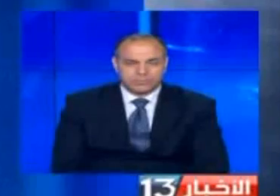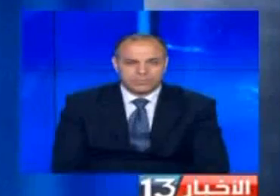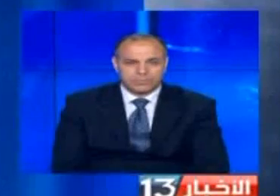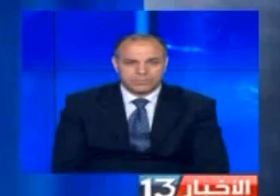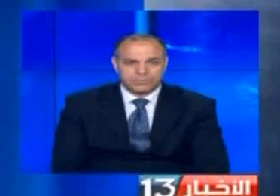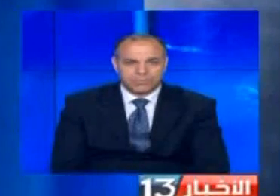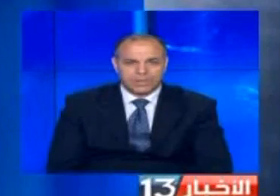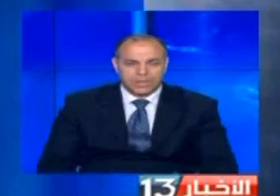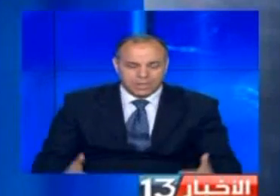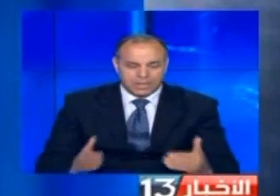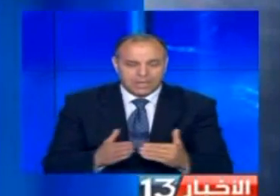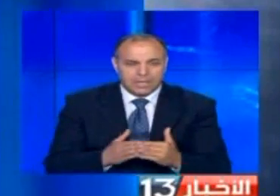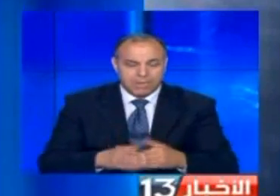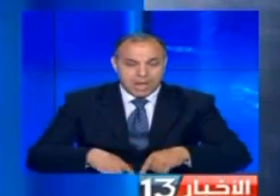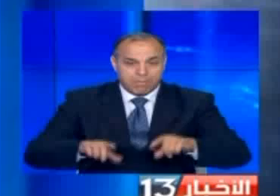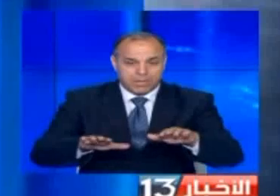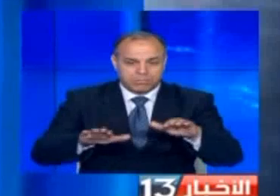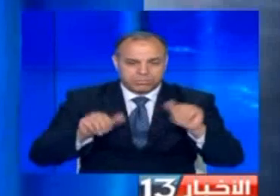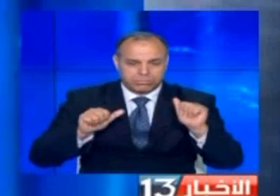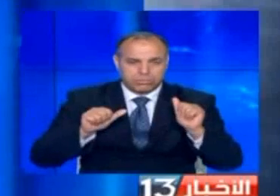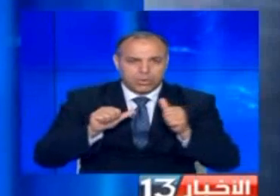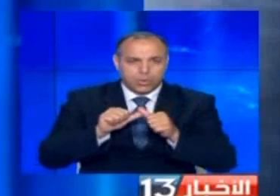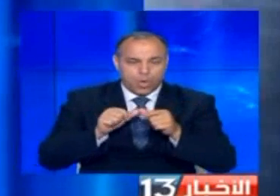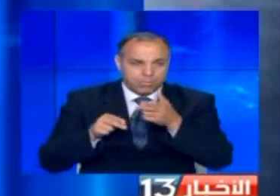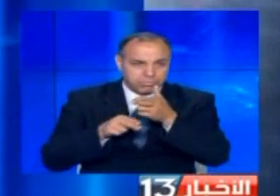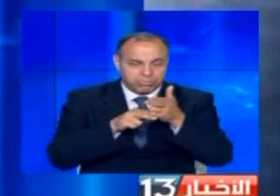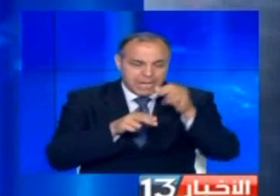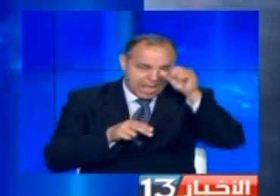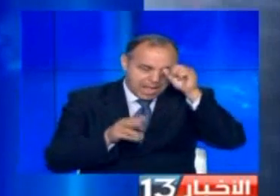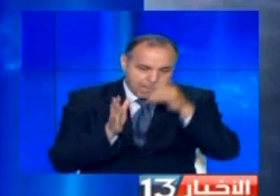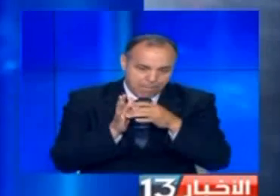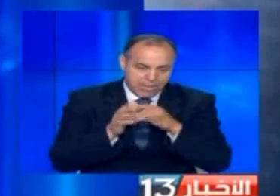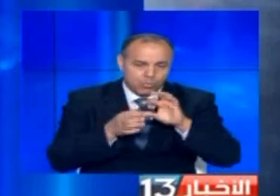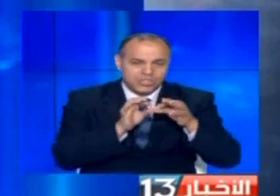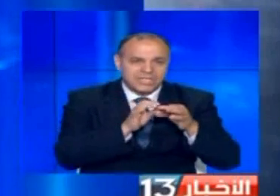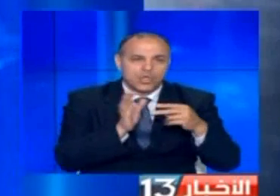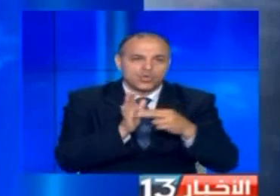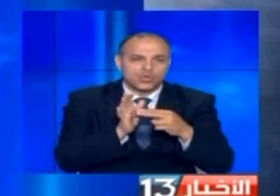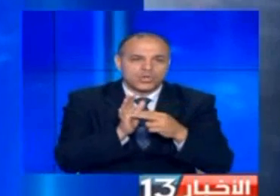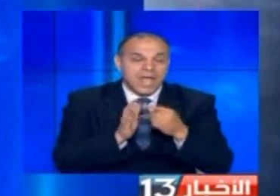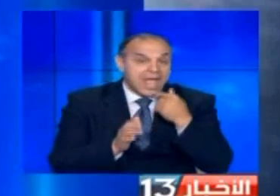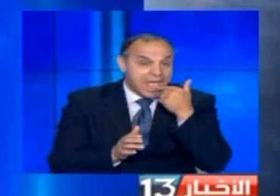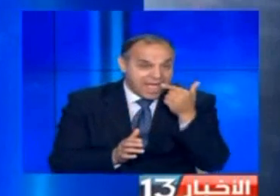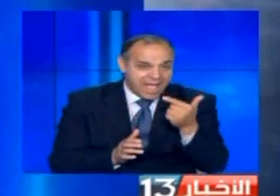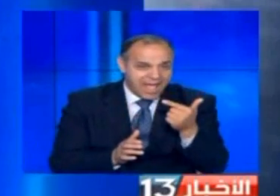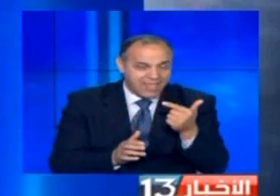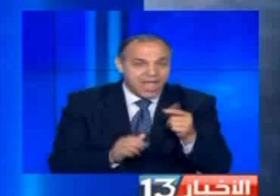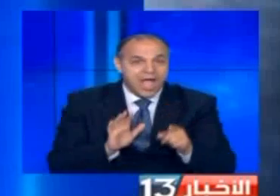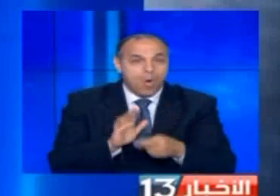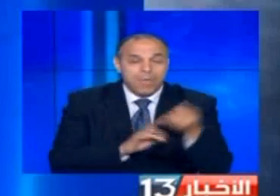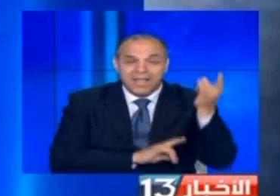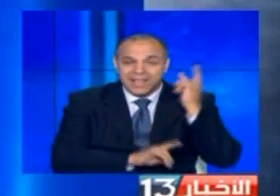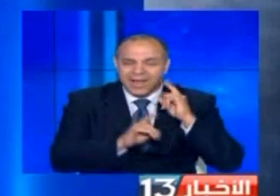بارتي ونختم بهذا الخبر يصور حاليا بالحمامات المسلسل السوري اوركيديا وهو من نوع